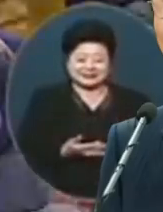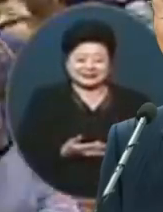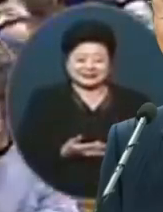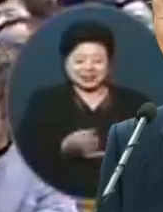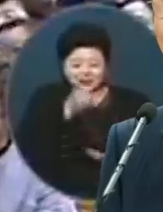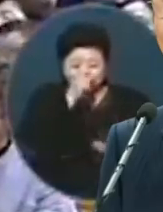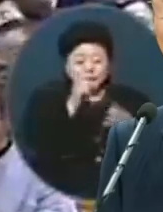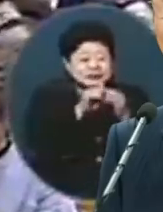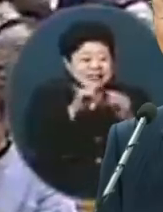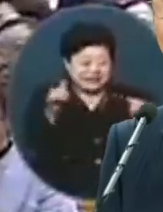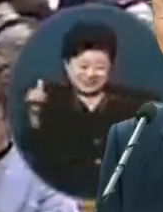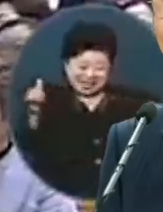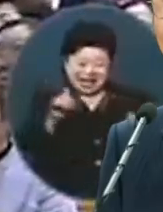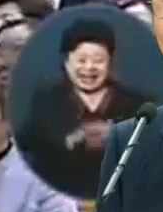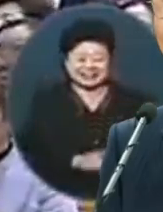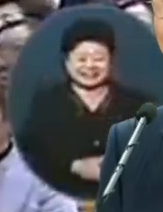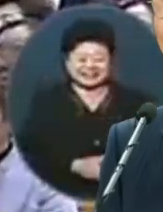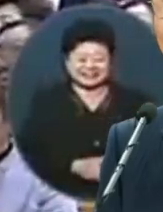좋은 사람이다.